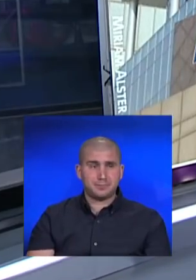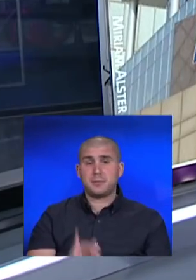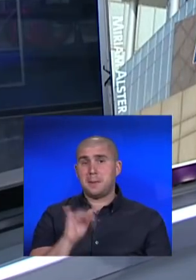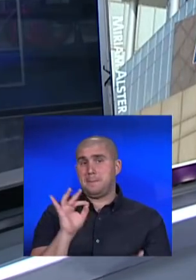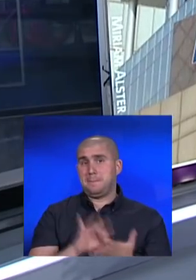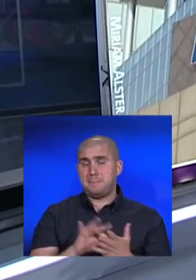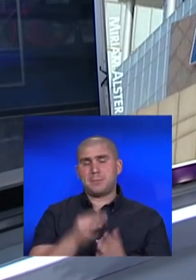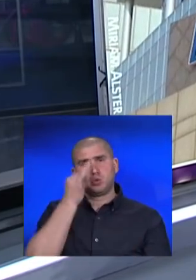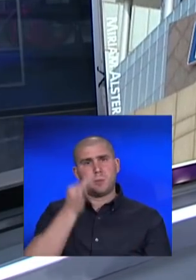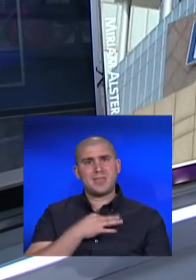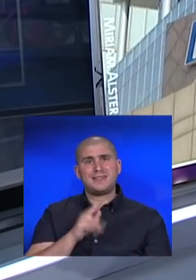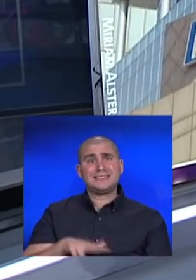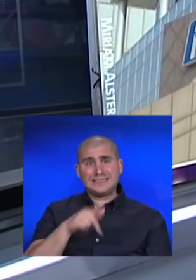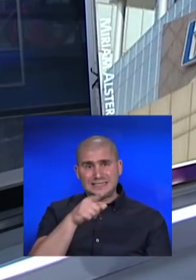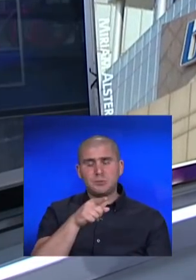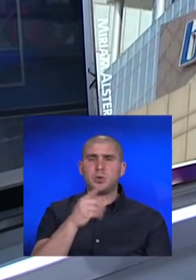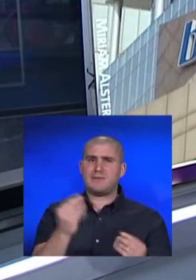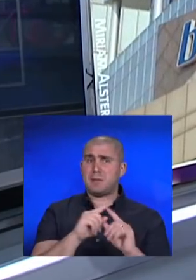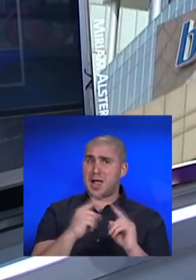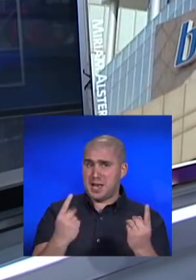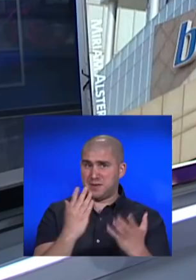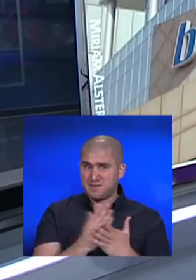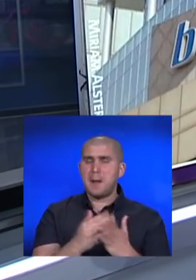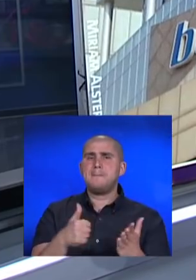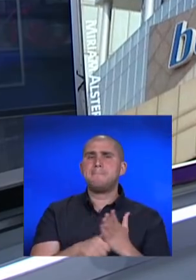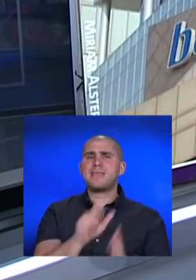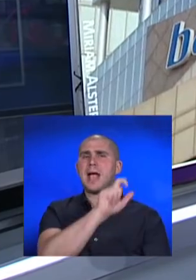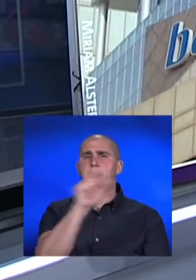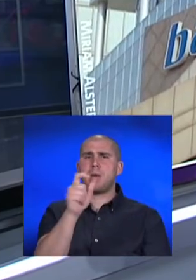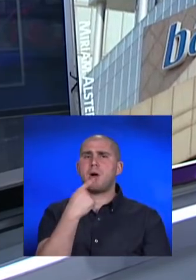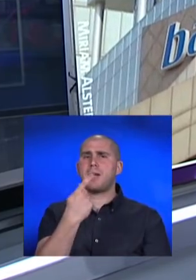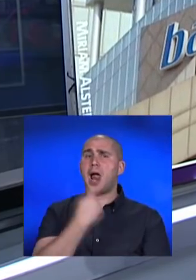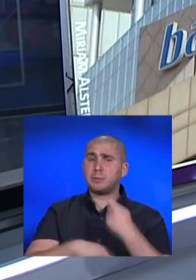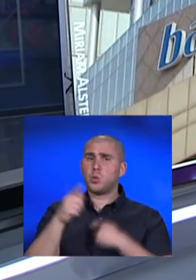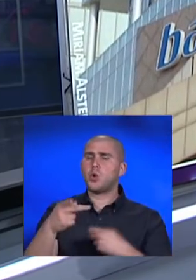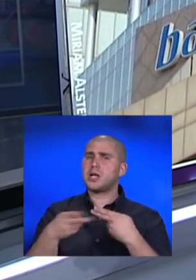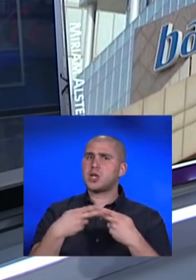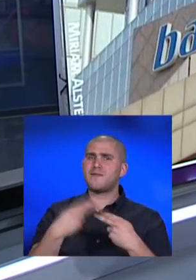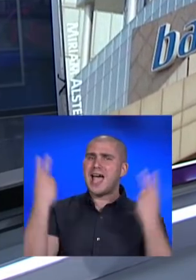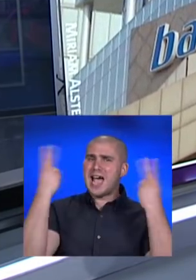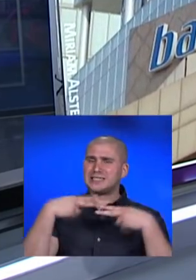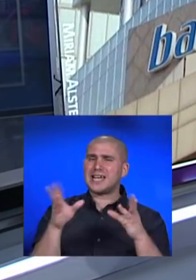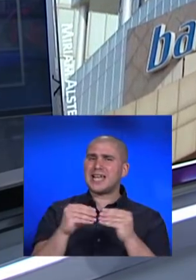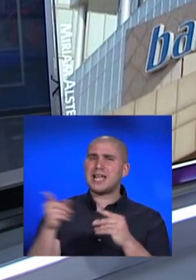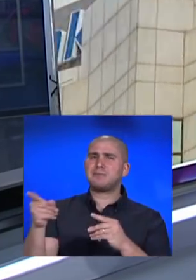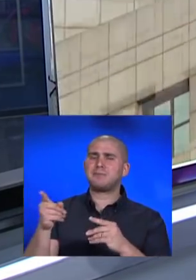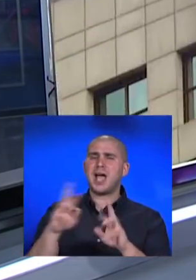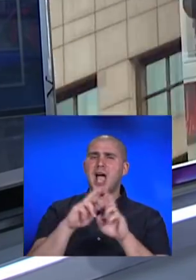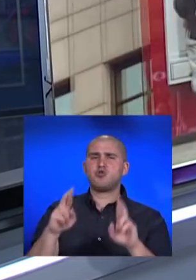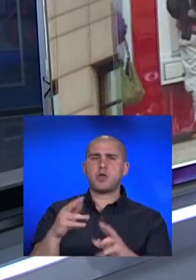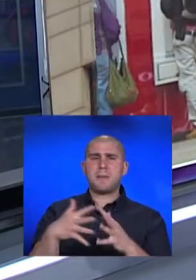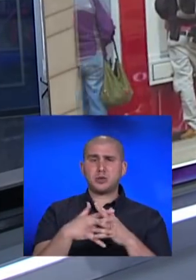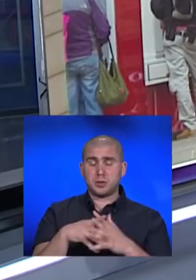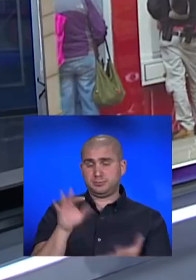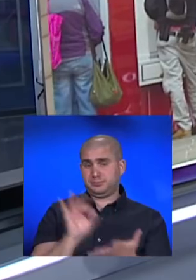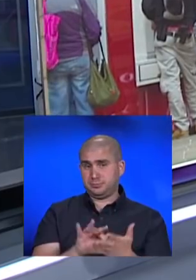הציבור נתונה לדברים אחרים לגמרי, בנק הפועלים דיווח לבורסה שהוא אסף הסדר טיעון עם רשויות בארצות הברית, ובמסגרתו ישלם